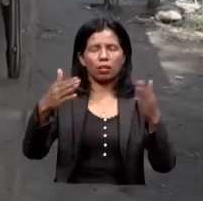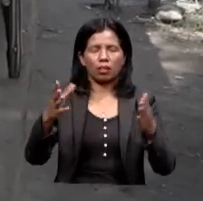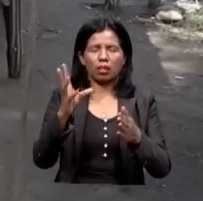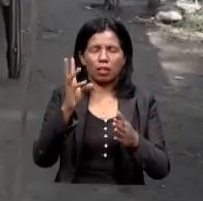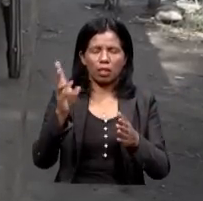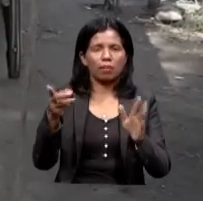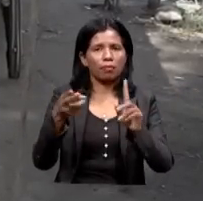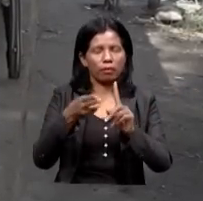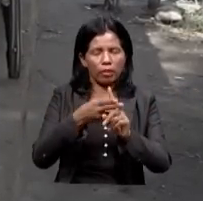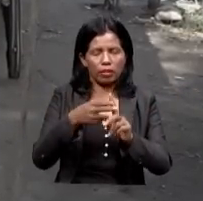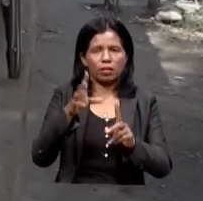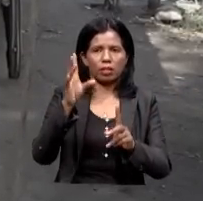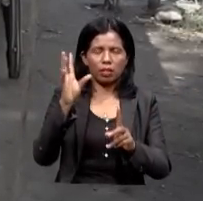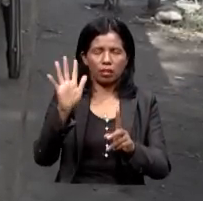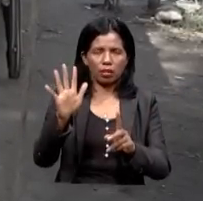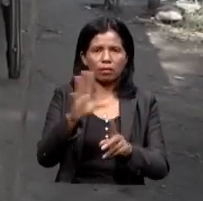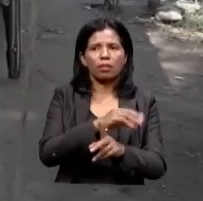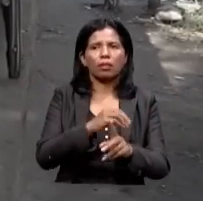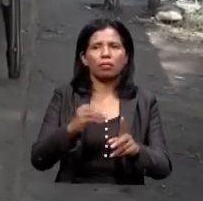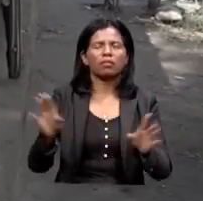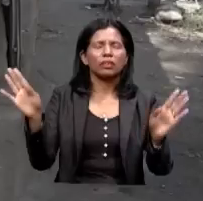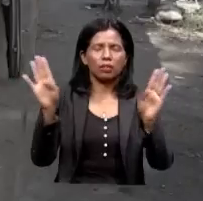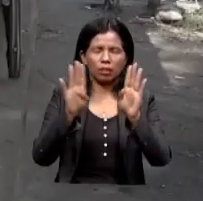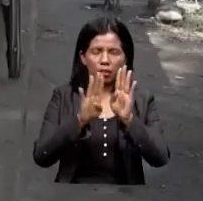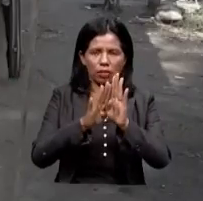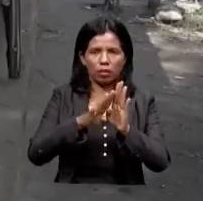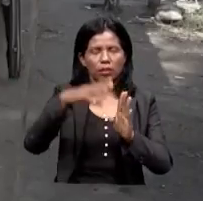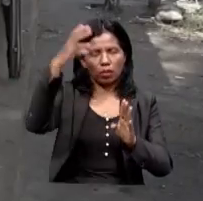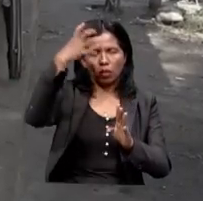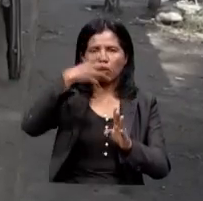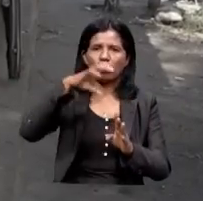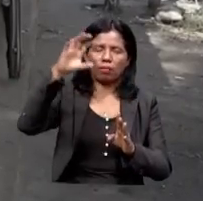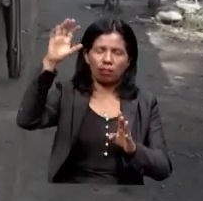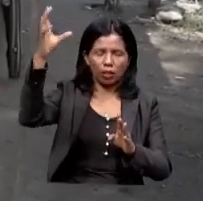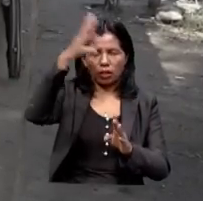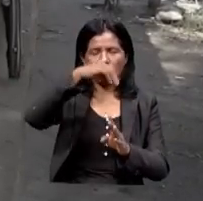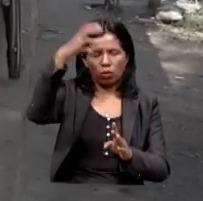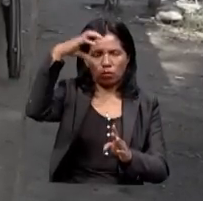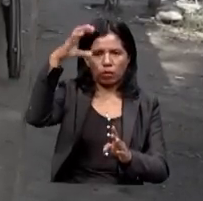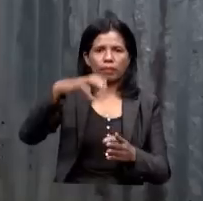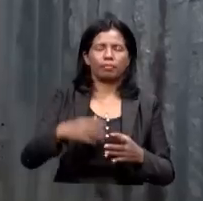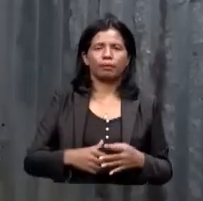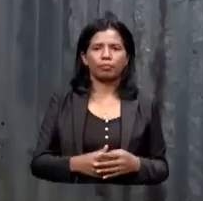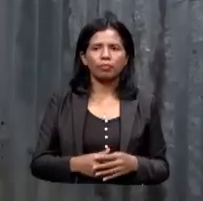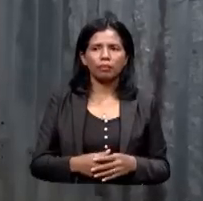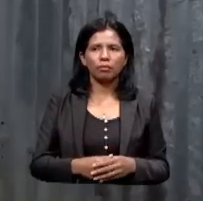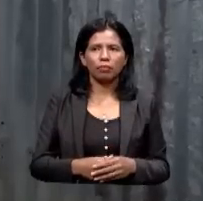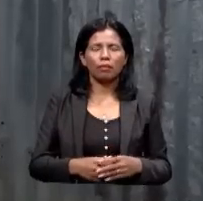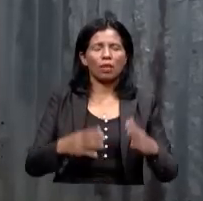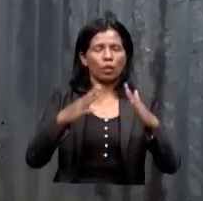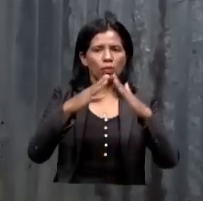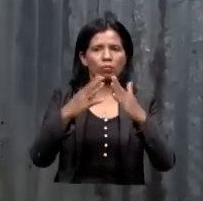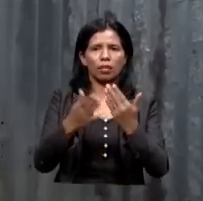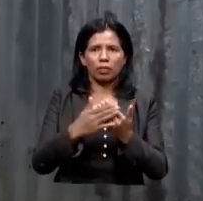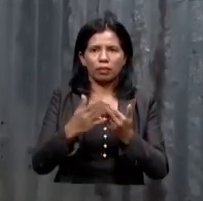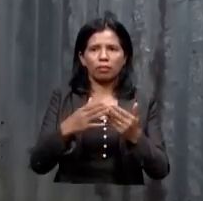ho kaleng, ho di satang netik udambeng no loro matang nihanas. Uma simples idane